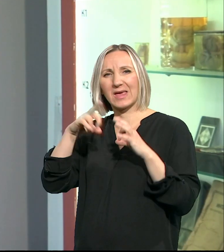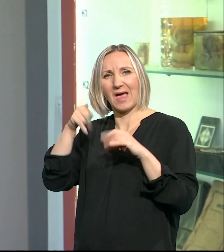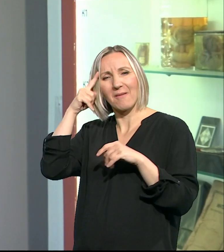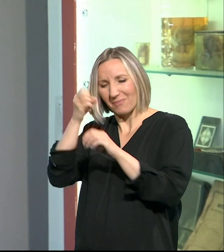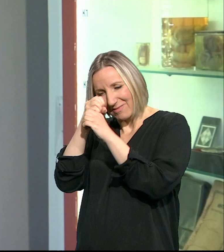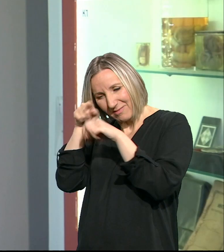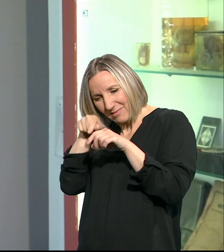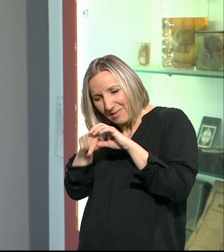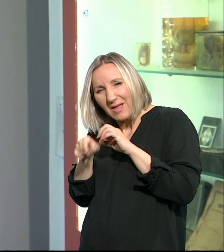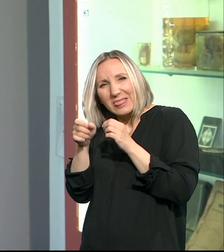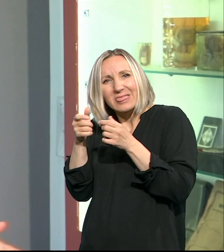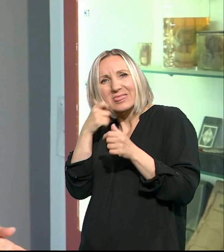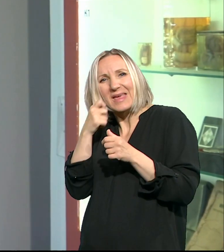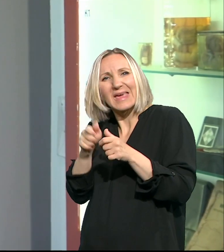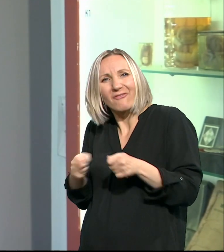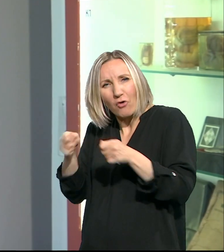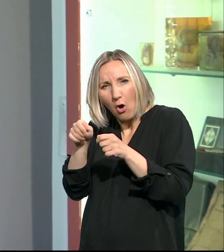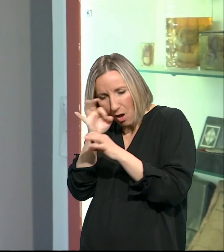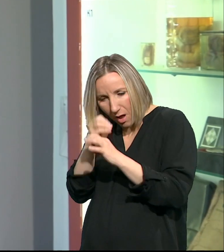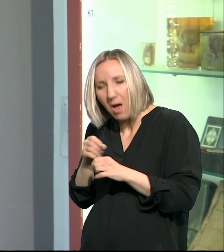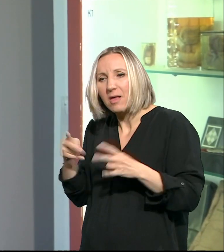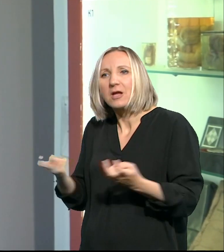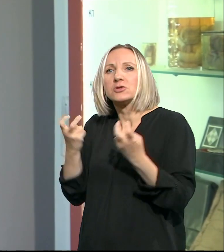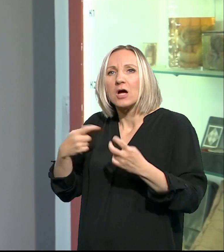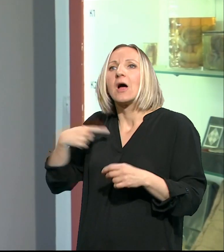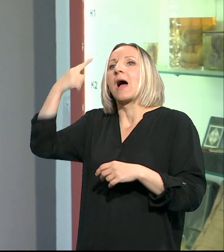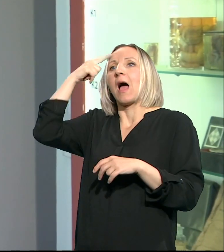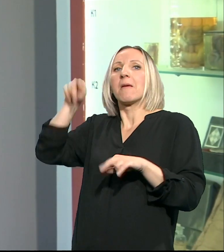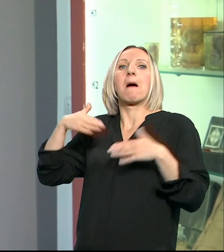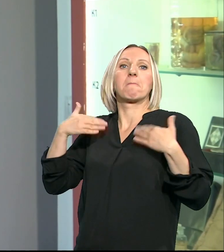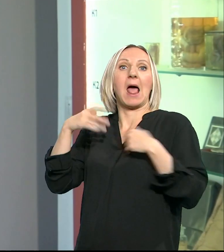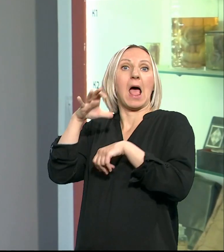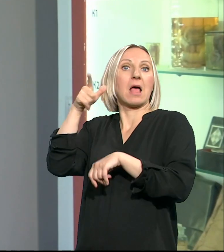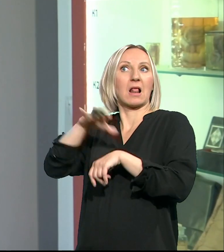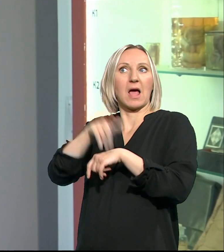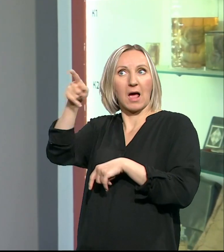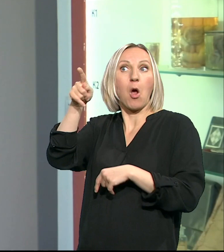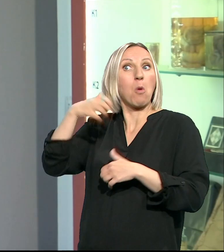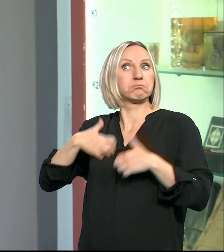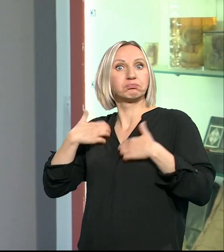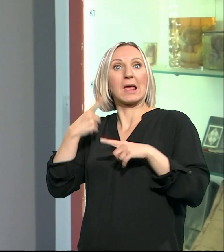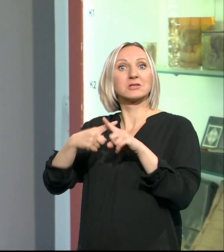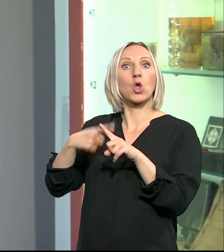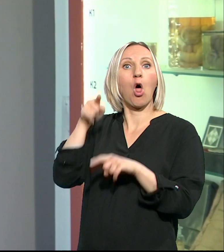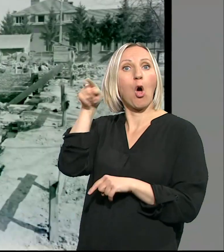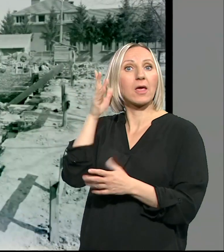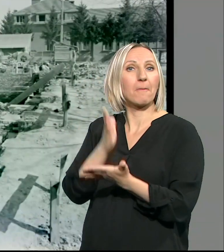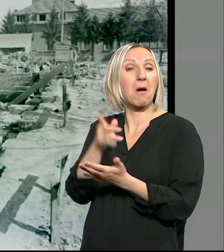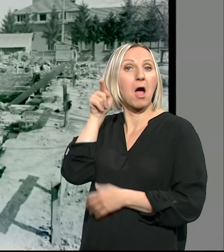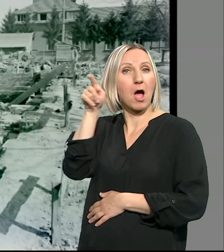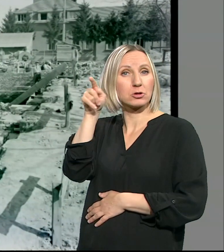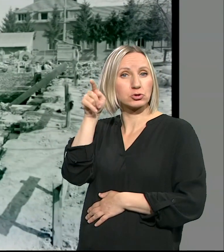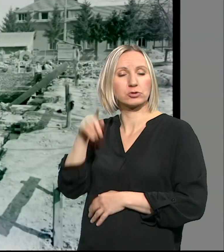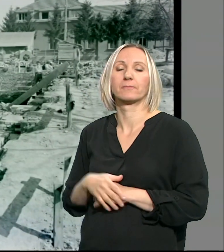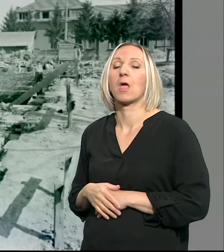angažuju Kostića, kaže našeg mladog lekara koji se posebno interesuje za histologiju. Vojislav Subotić je i